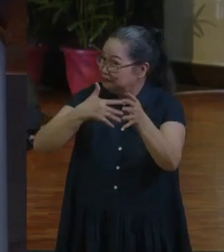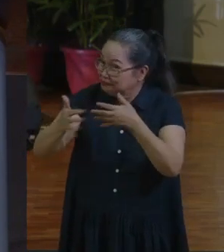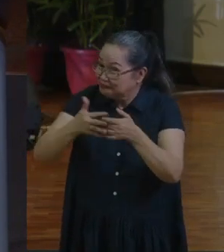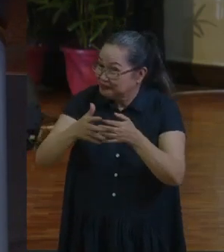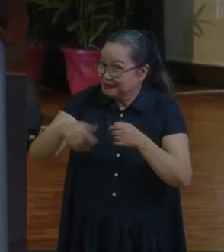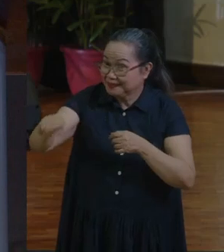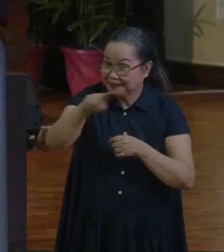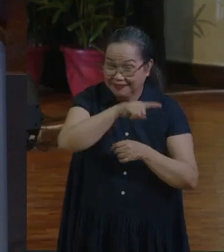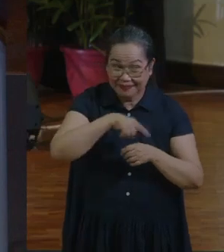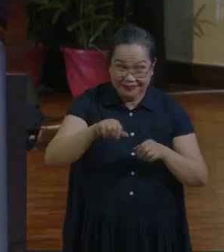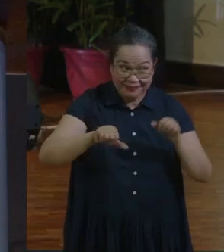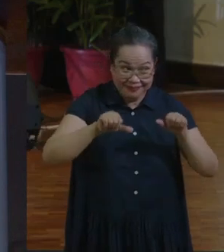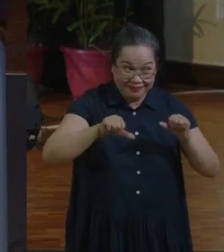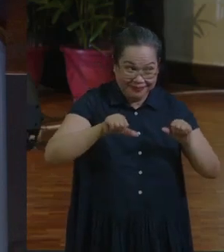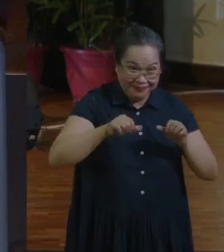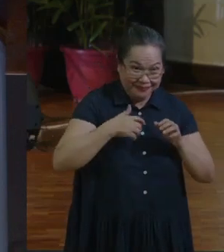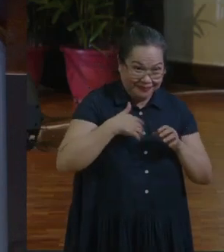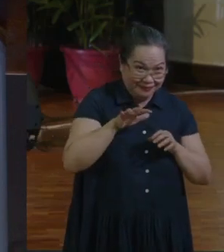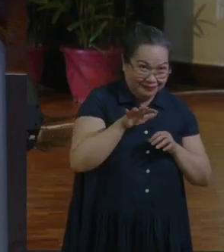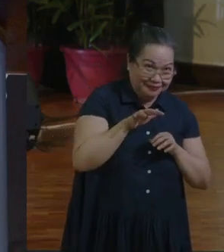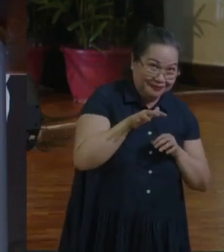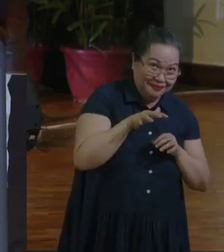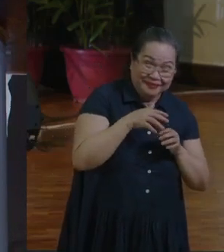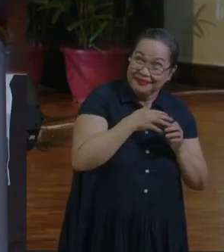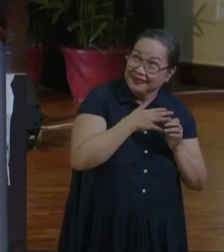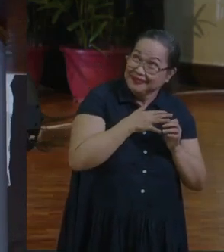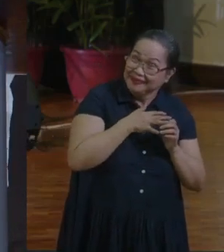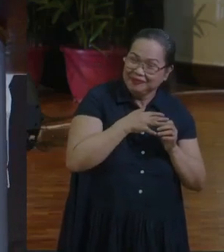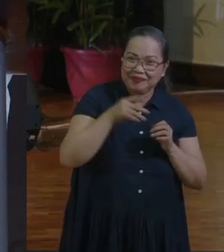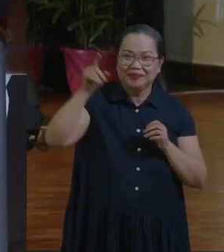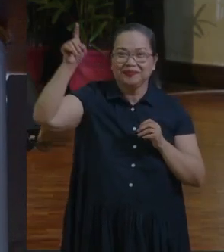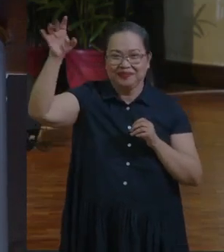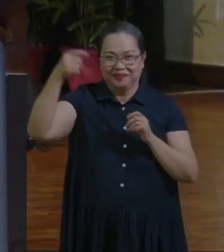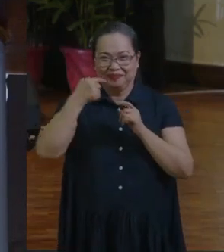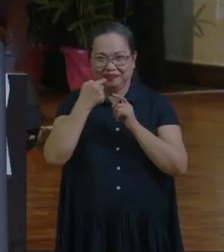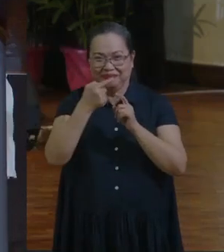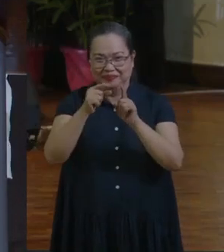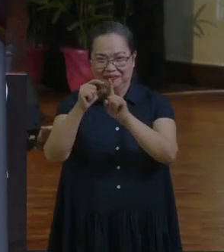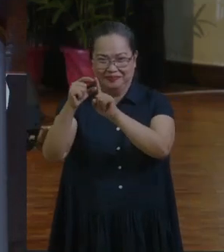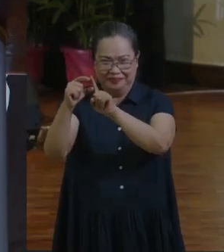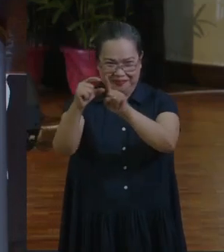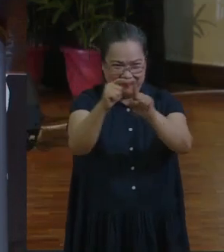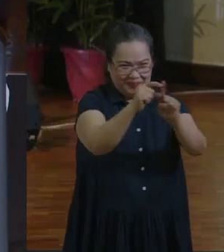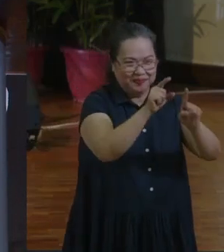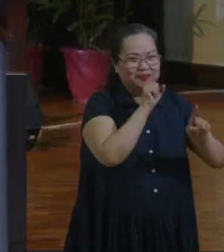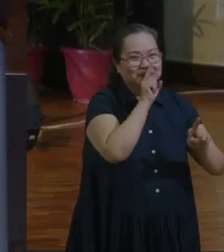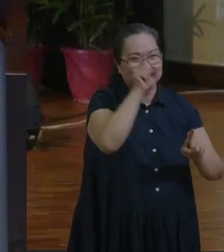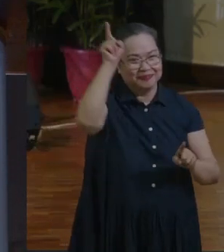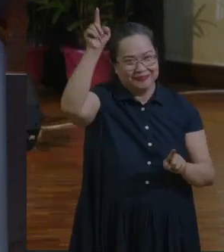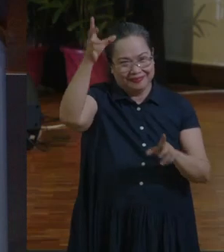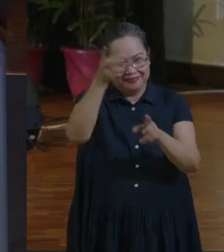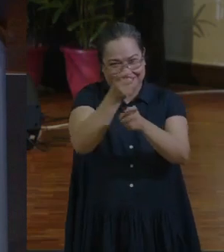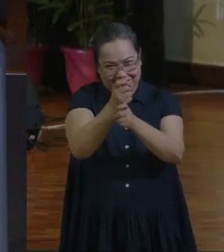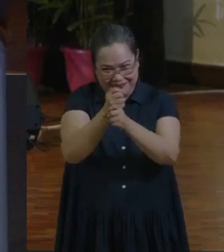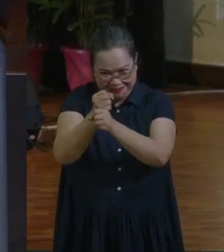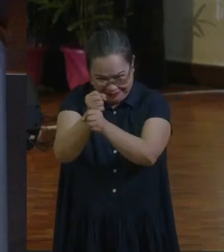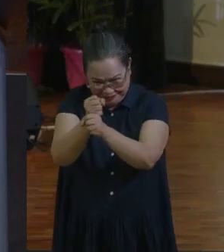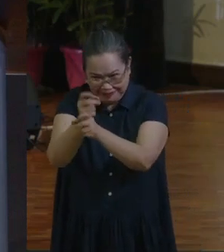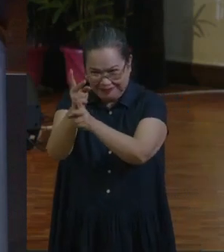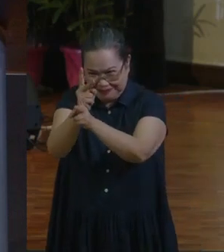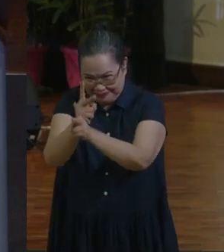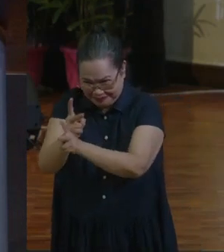ating pag-aalinlangan, ipinapahayag niya ang katotohanan na hawak ko kayo at hindi ko